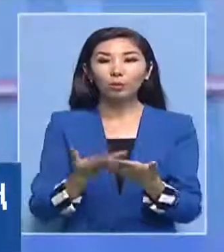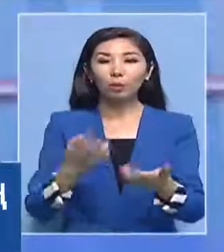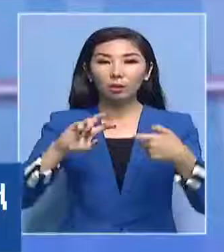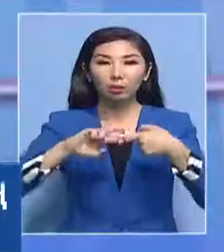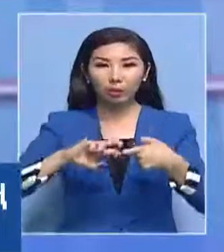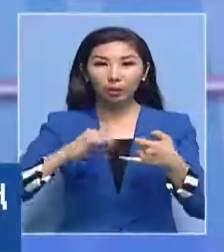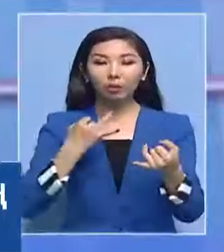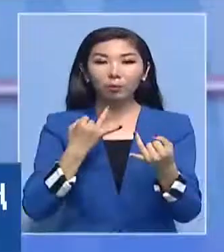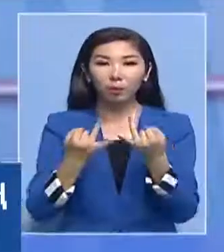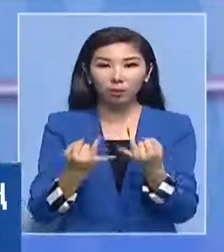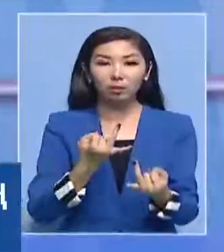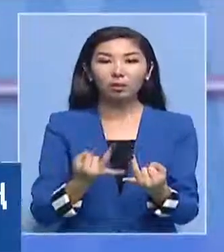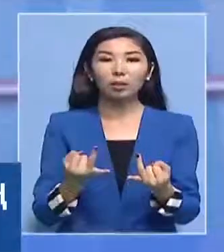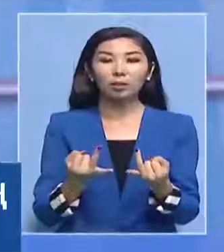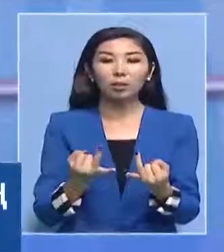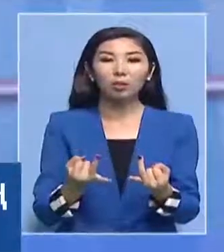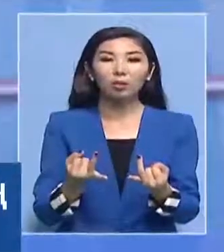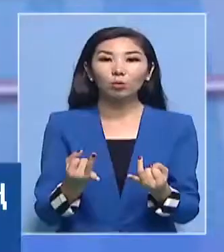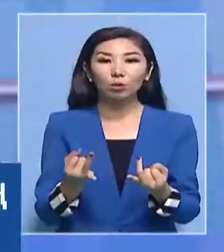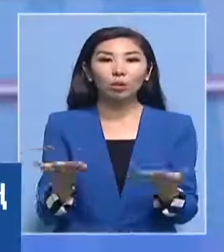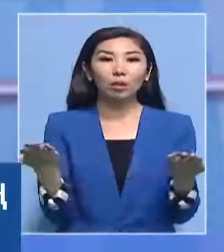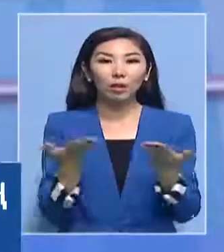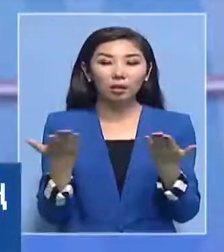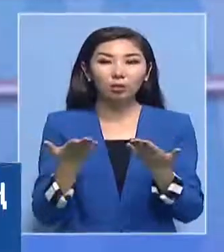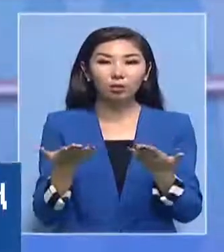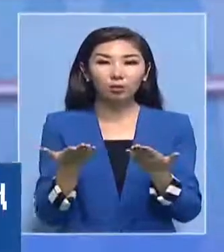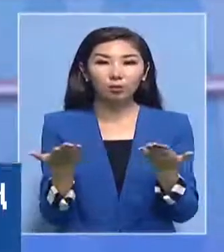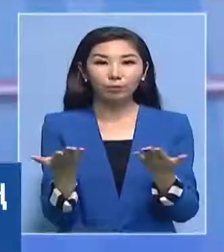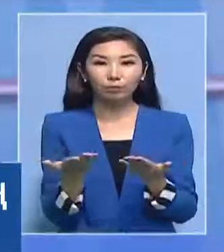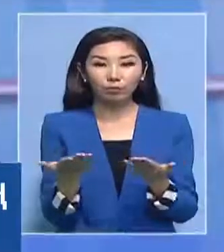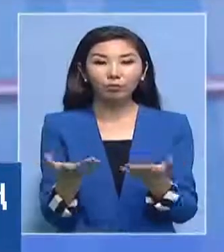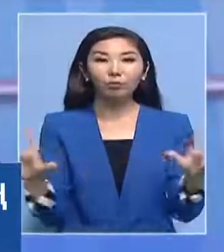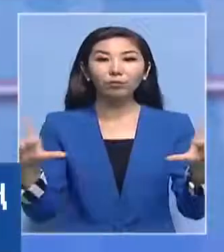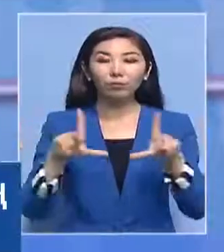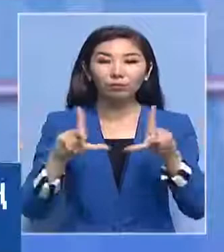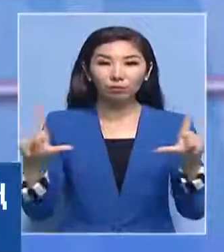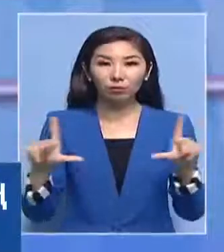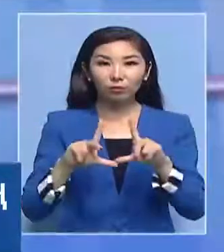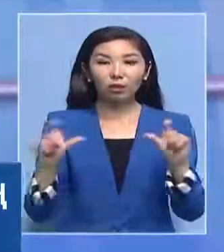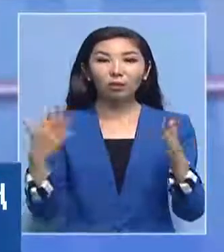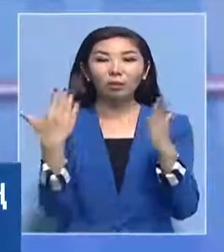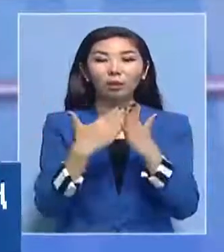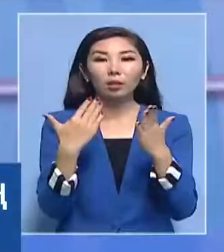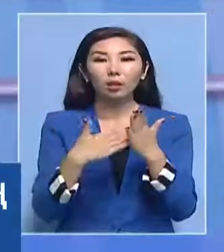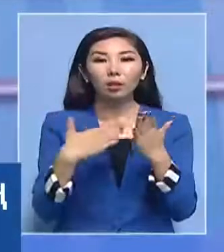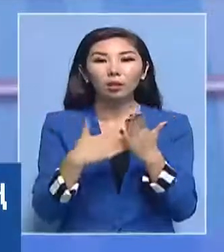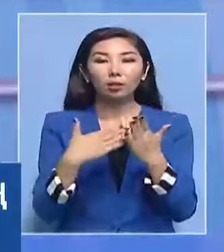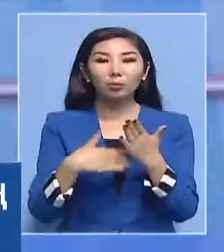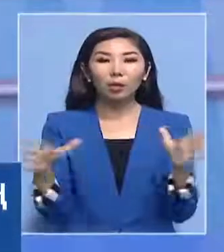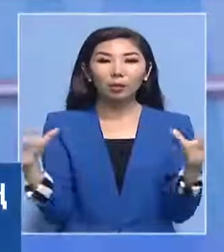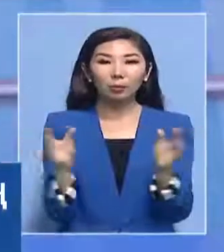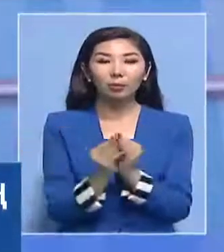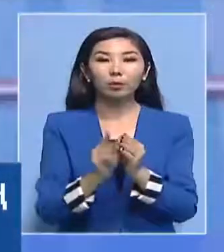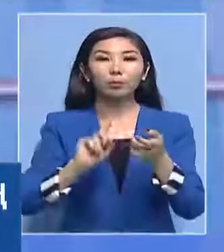проблемалар жаңағы қойылды. Қалай жалақы, ол мекемеде инвестиционный бағдарлама бар, тағы да бәрі